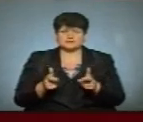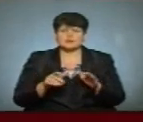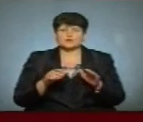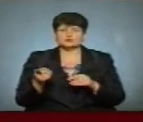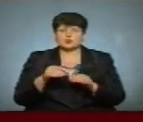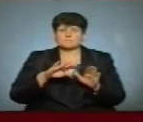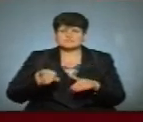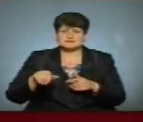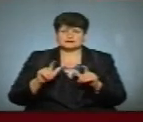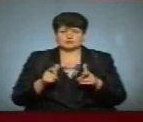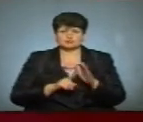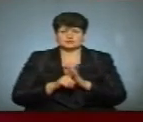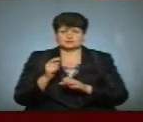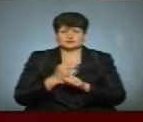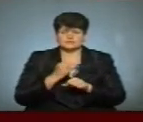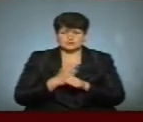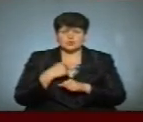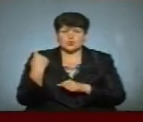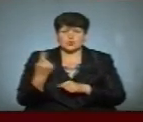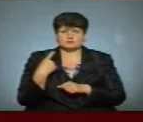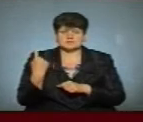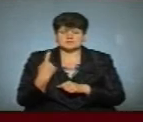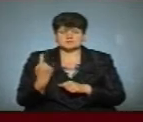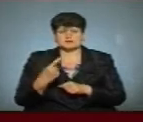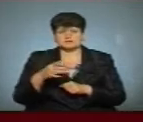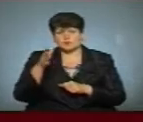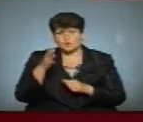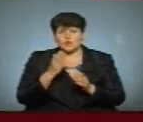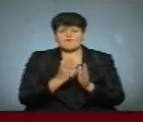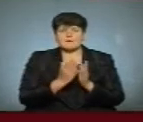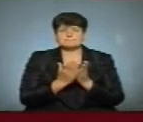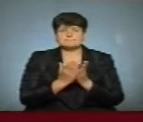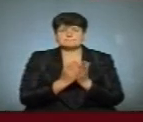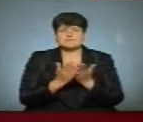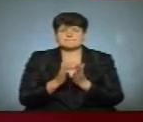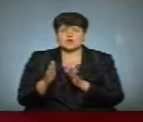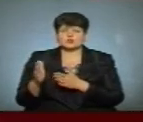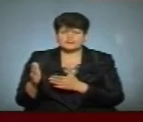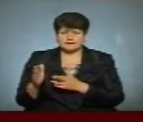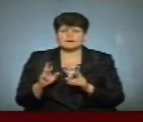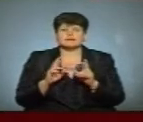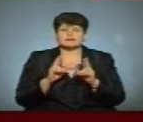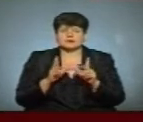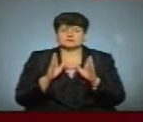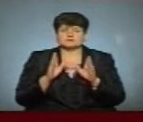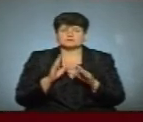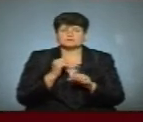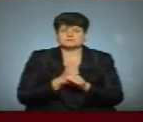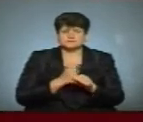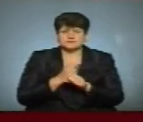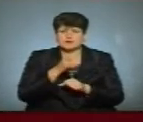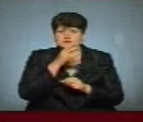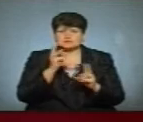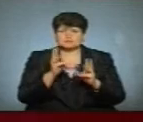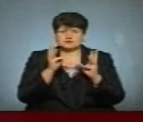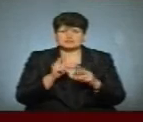карантину запрацювала обласна універсальна наукова бібліотека. Як діяти під час пожежі, навчали добровольців-рятувальників